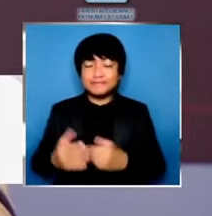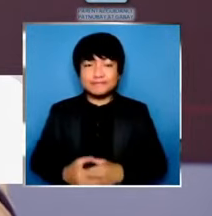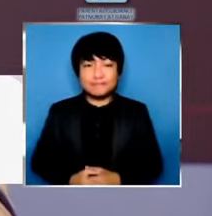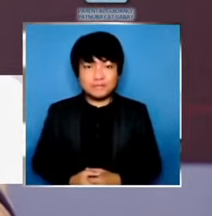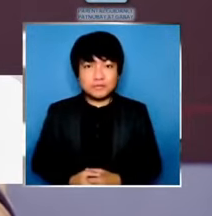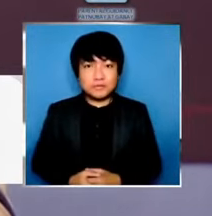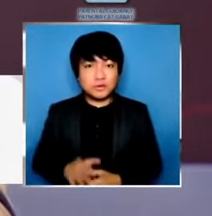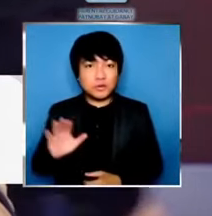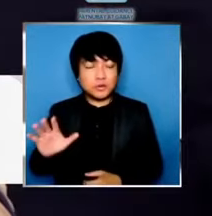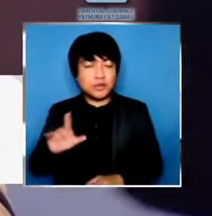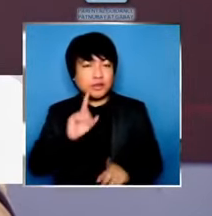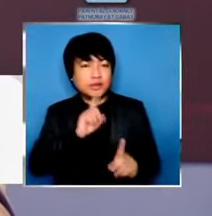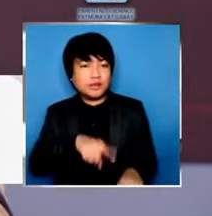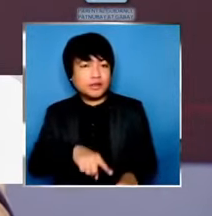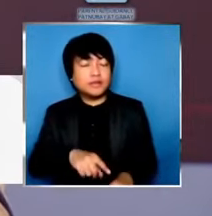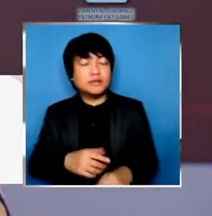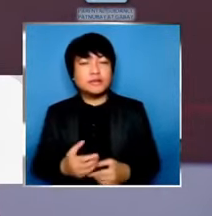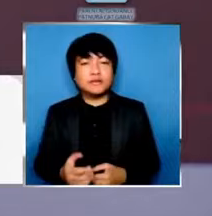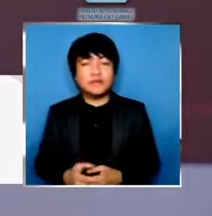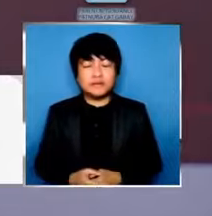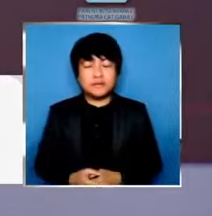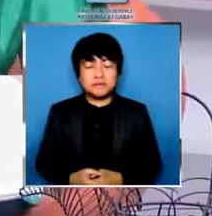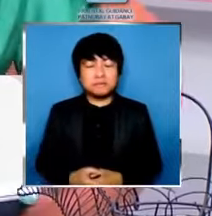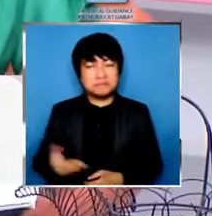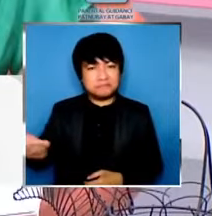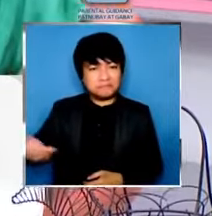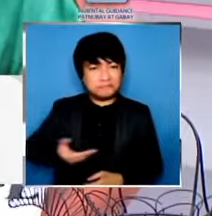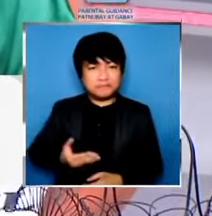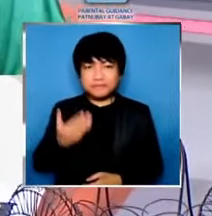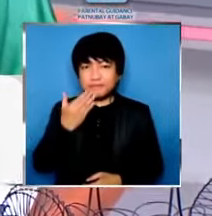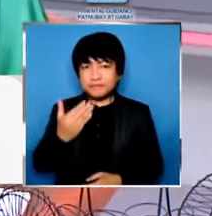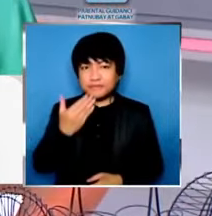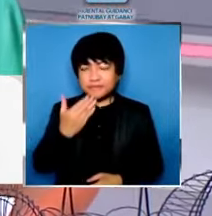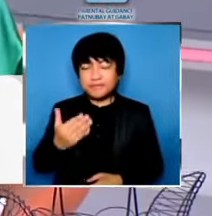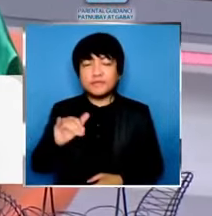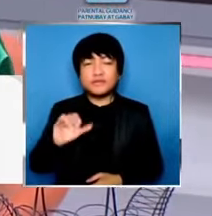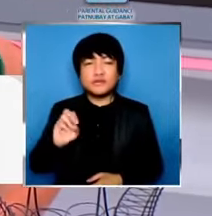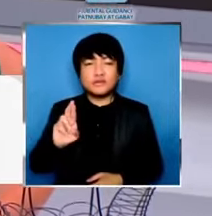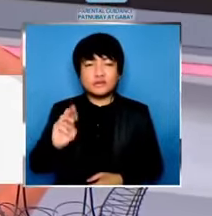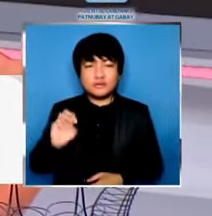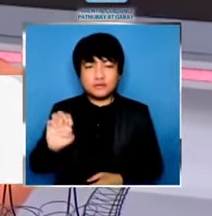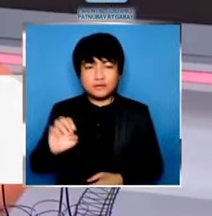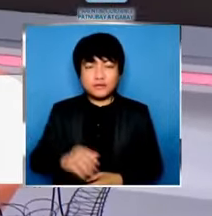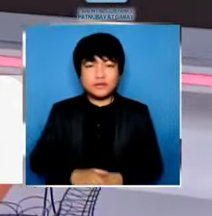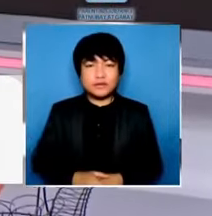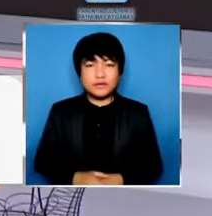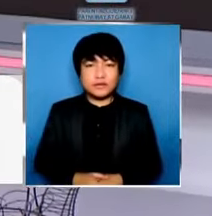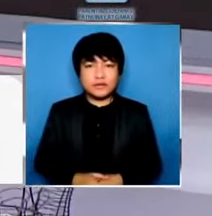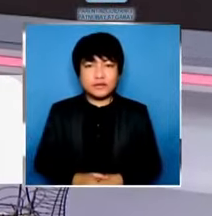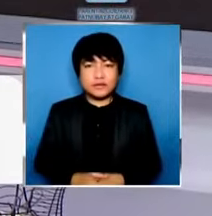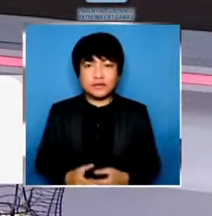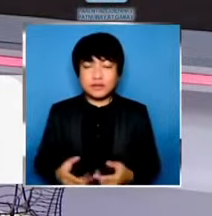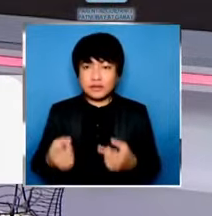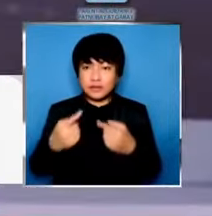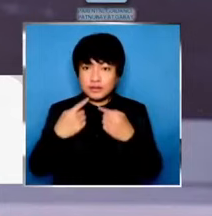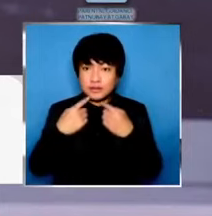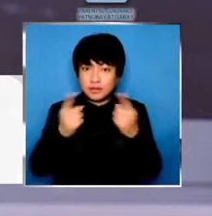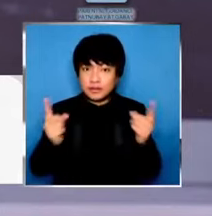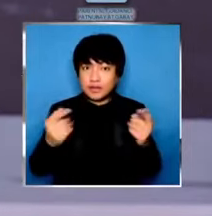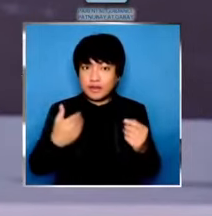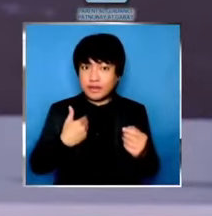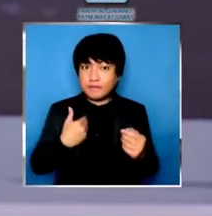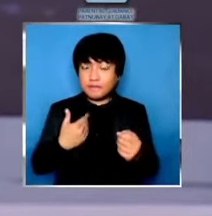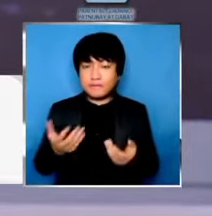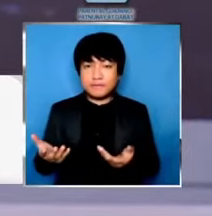pagsalo sa aming mga tanong. It's a pleasure to have you here. Thank you. It's an honor, Kim. May abang pa ba kami sa'yo, Yorme? Hopefully.